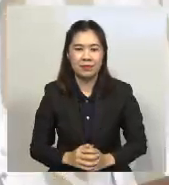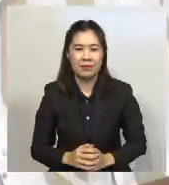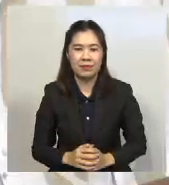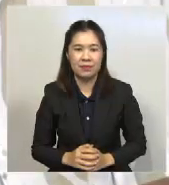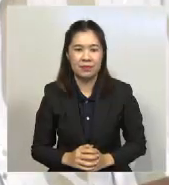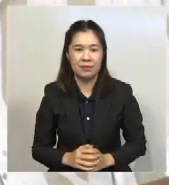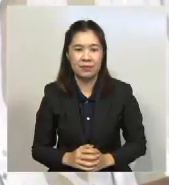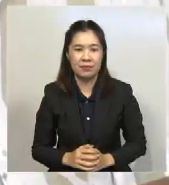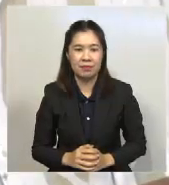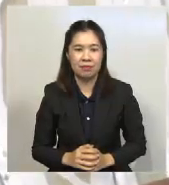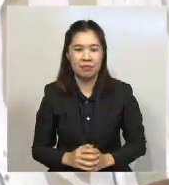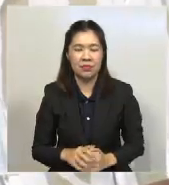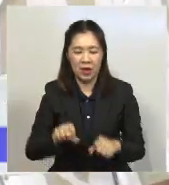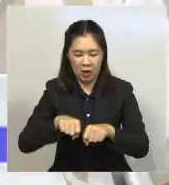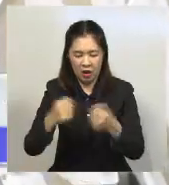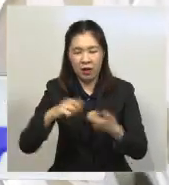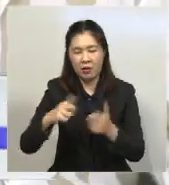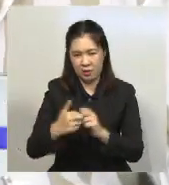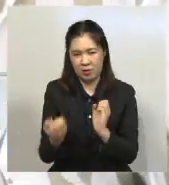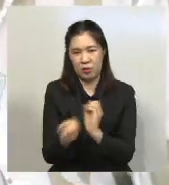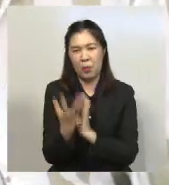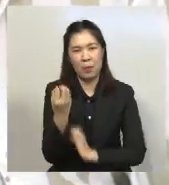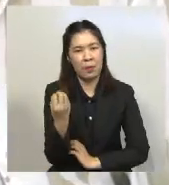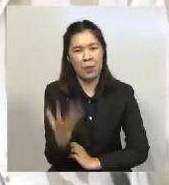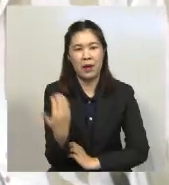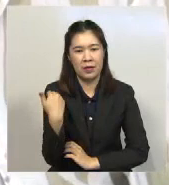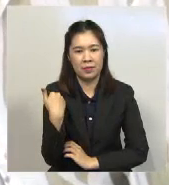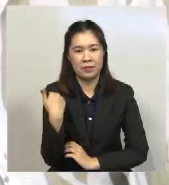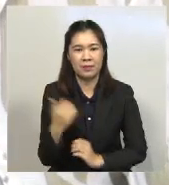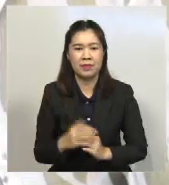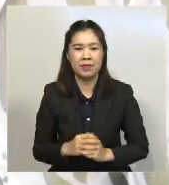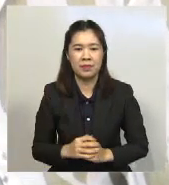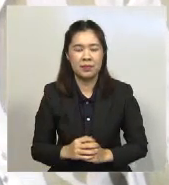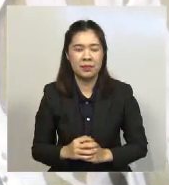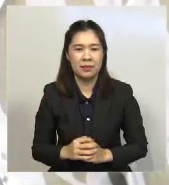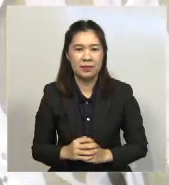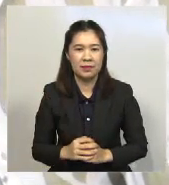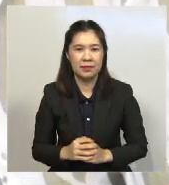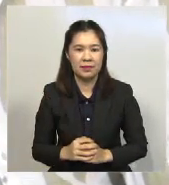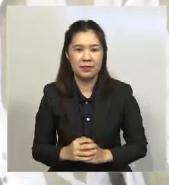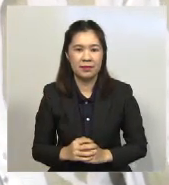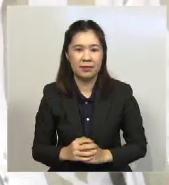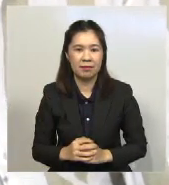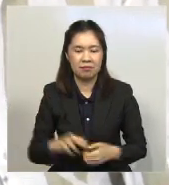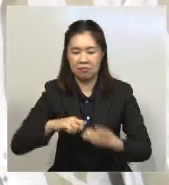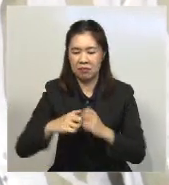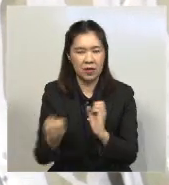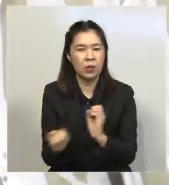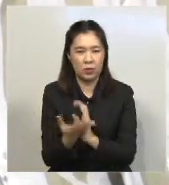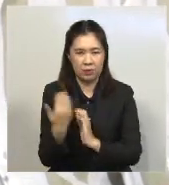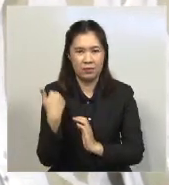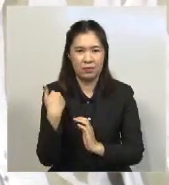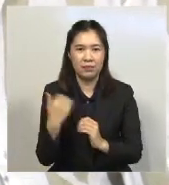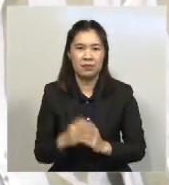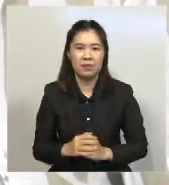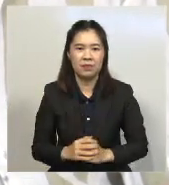ก็เนี่ยเสียหายเยอะเลยเสียหายเยอะเลยเรายังหลังนั้นนี่ก็ยังไม่ได้ออกเสียหายมากเลยนี่นะ